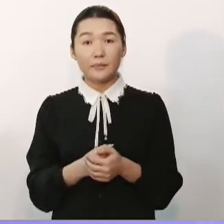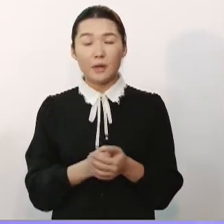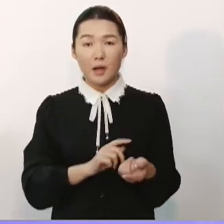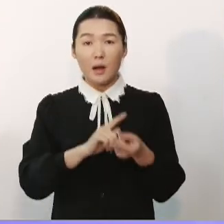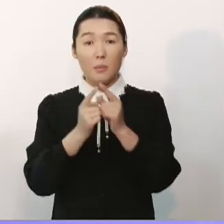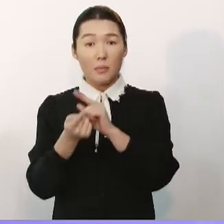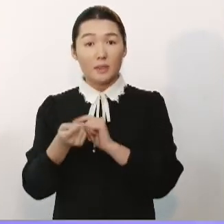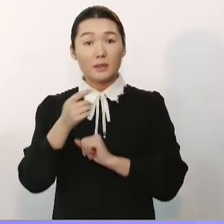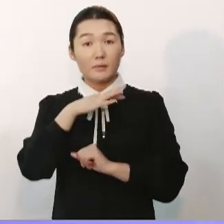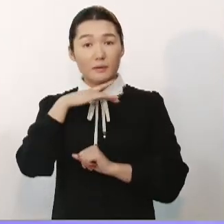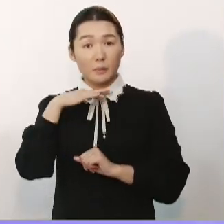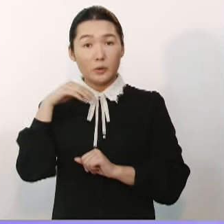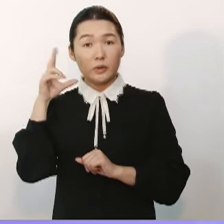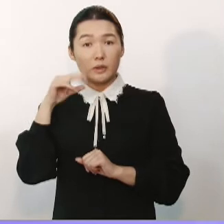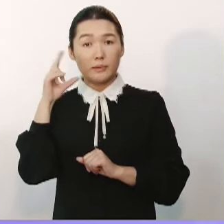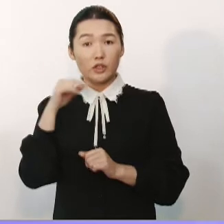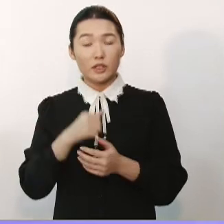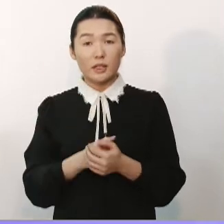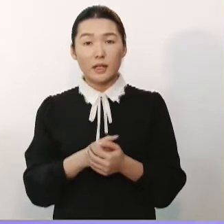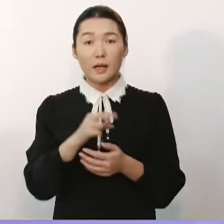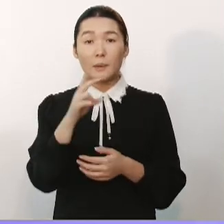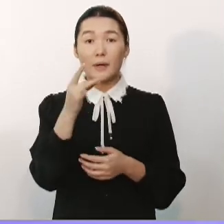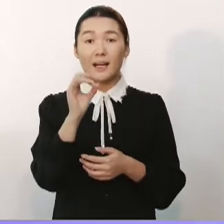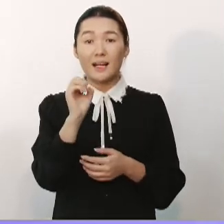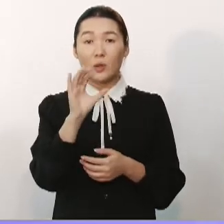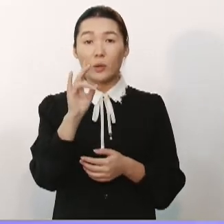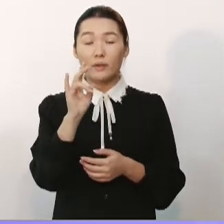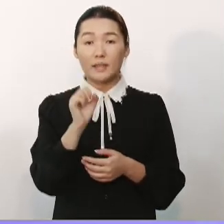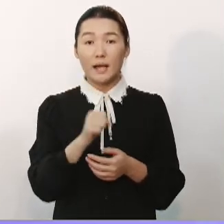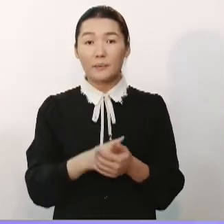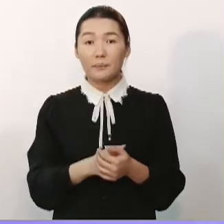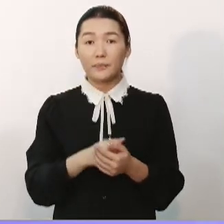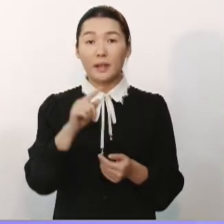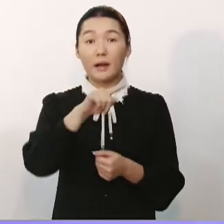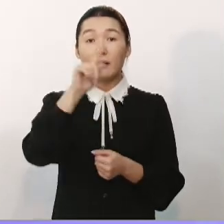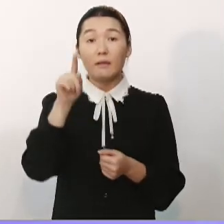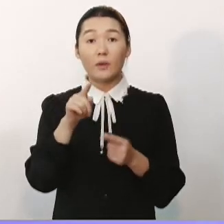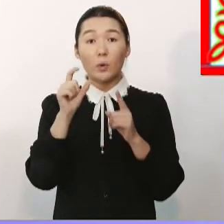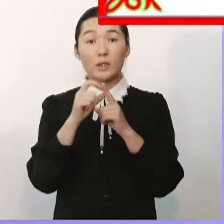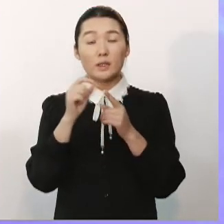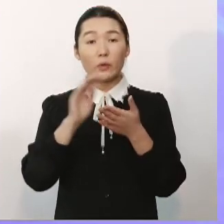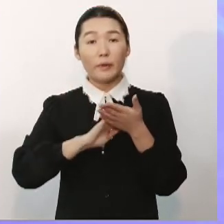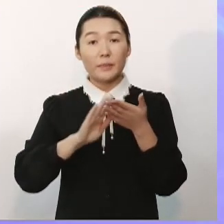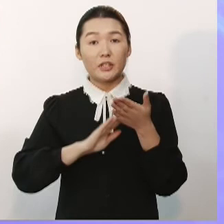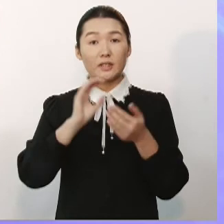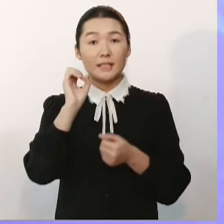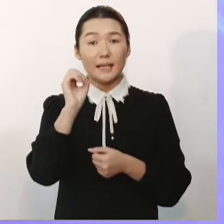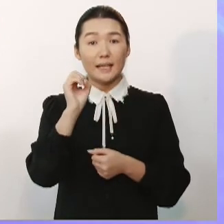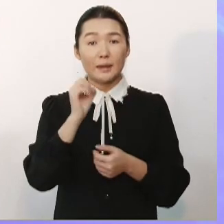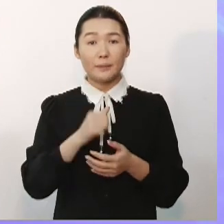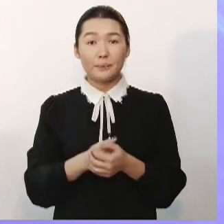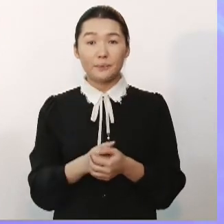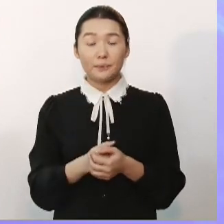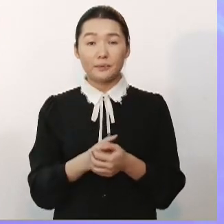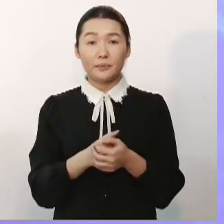во множественном числе «бревна». В корне слова пишется буква «е».